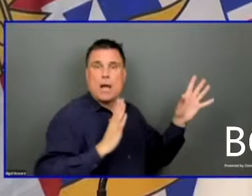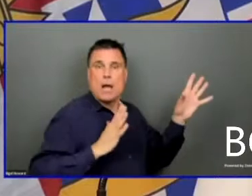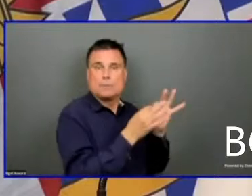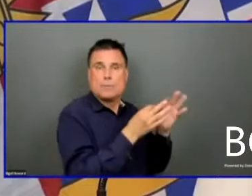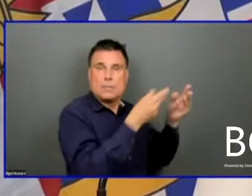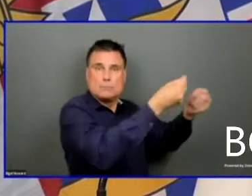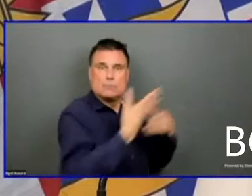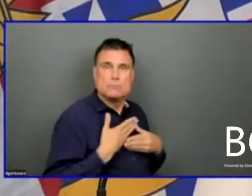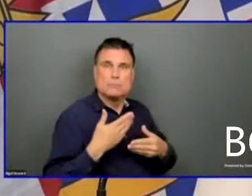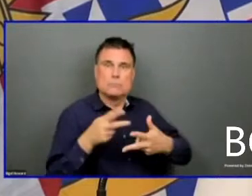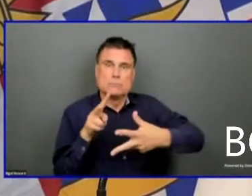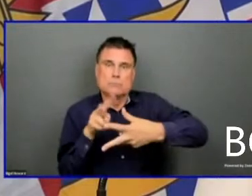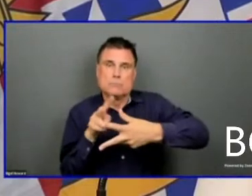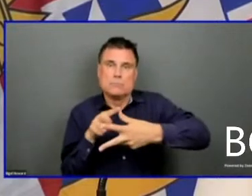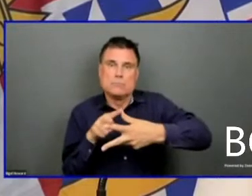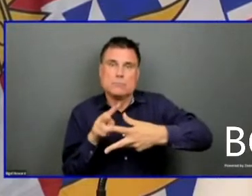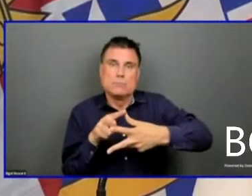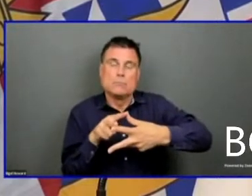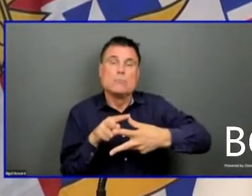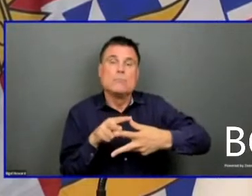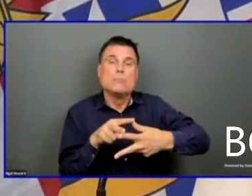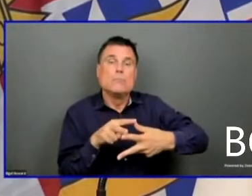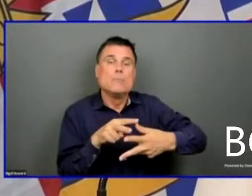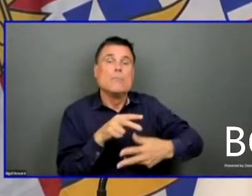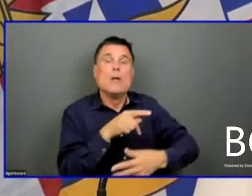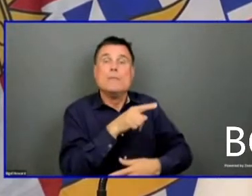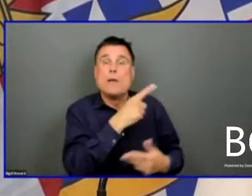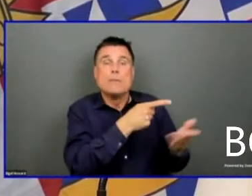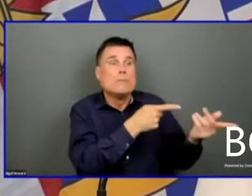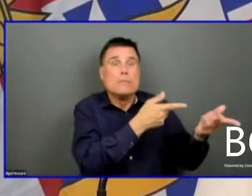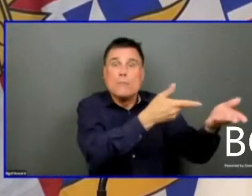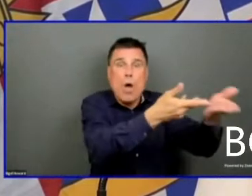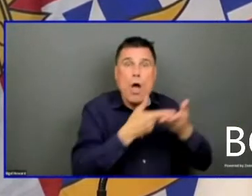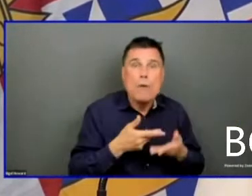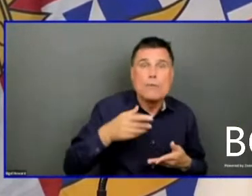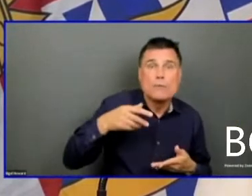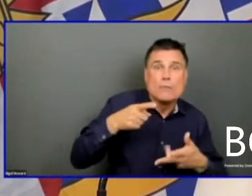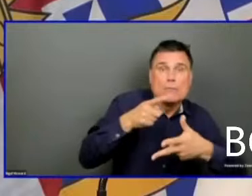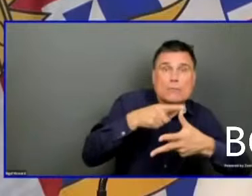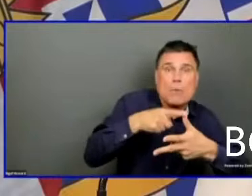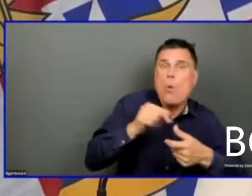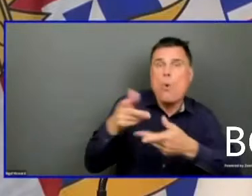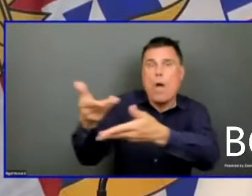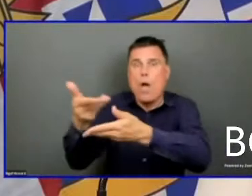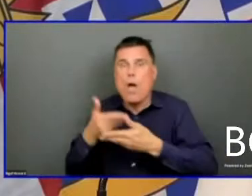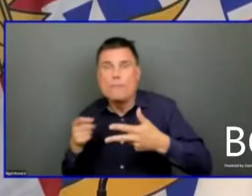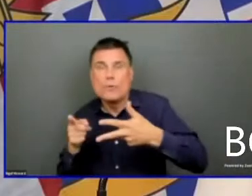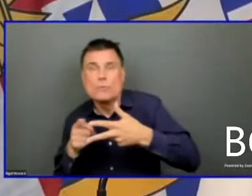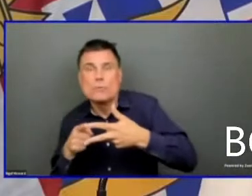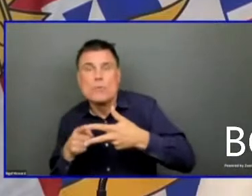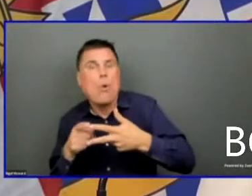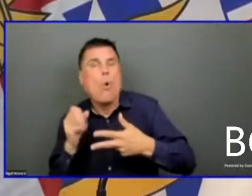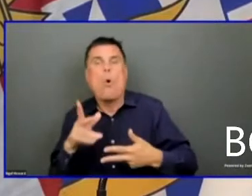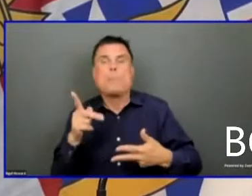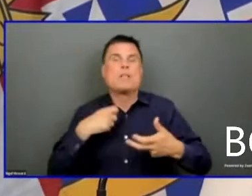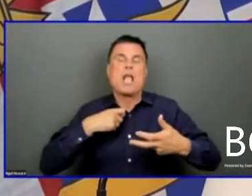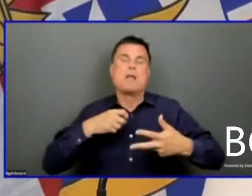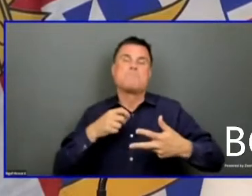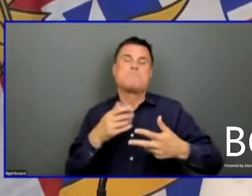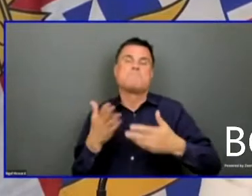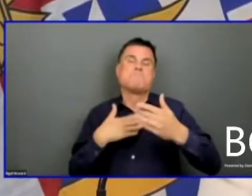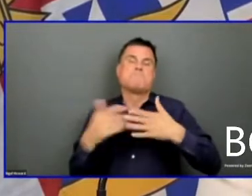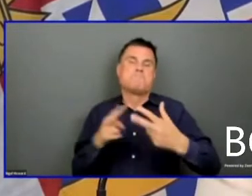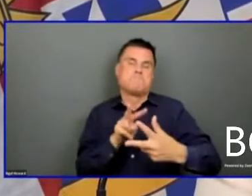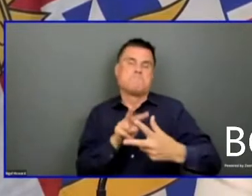clinic at the time of booking, or should people just 这个是 consider the CBC two 的记者， mRNA 他老师 vaccines 最后一 as 个问啊。 interchangeable? 第二个问题是问法语。